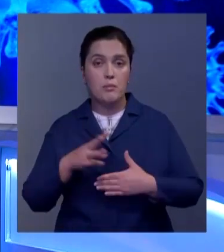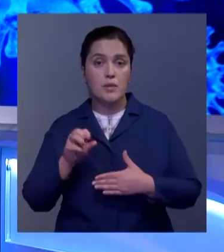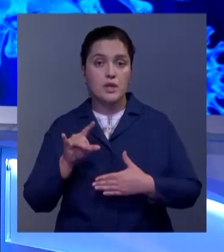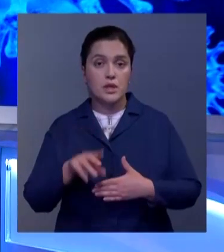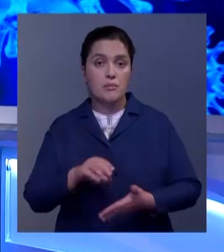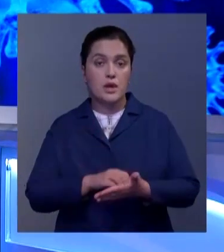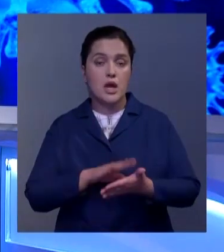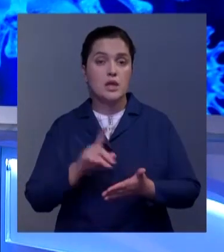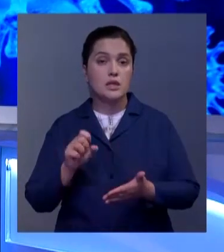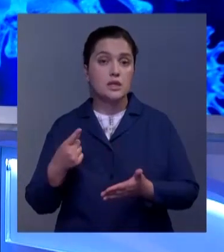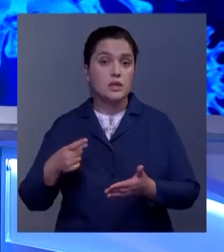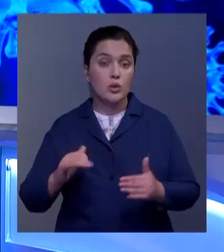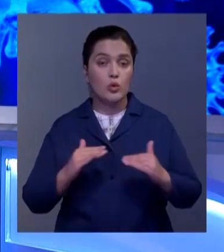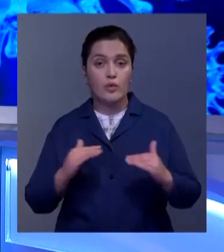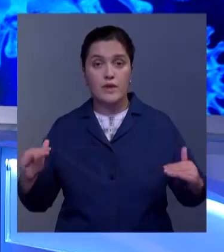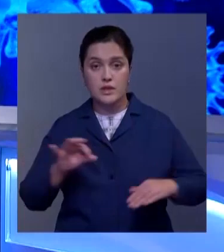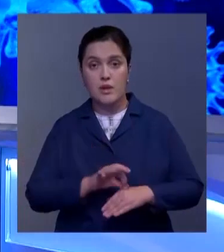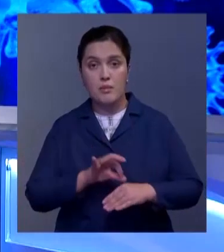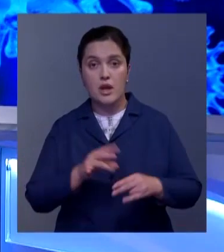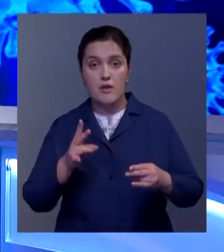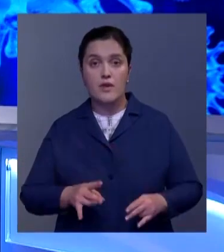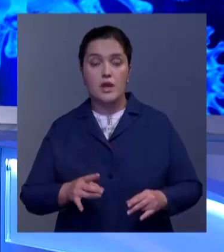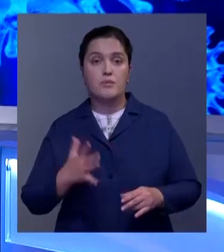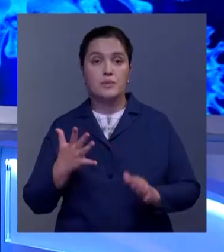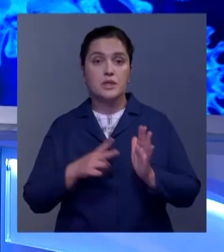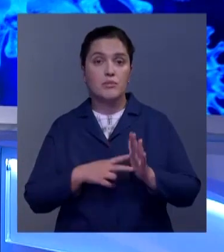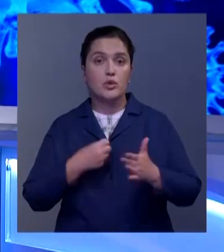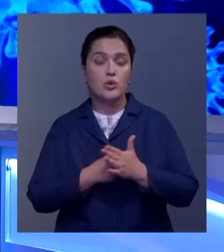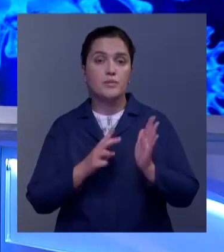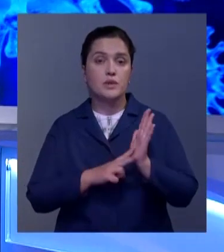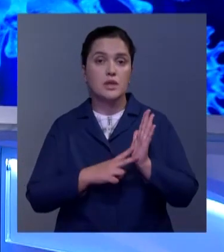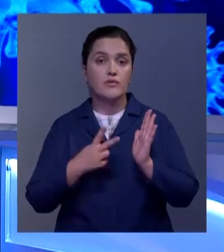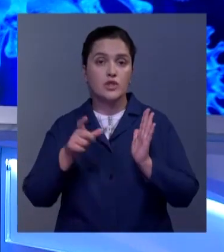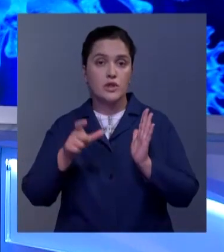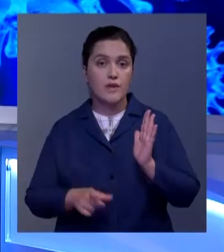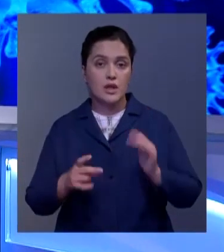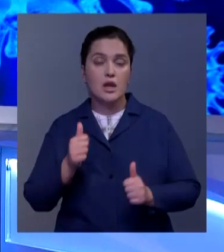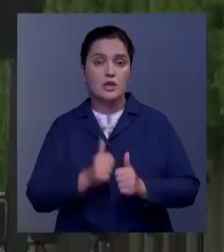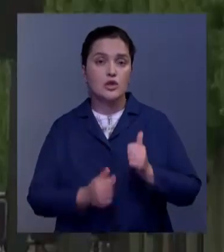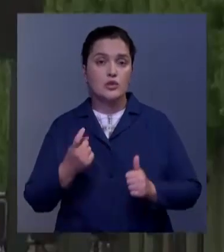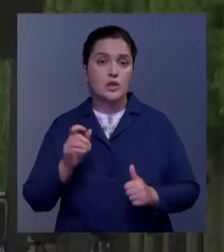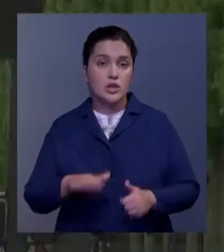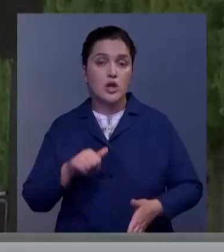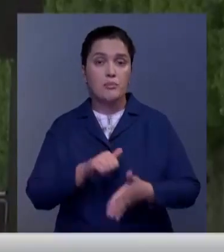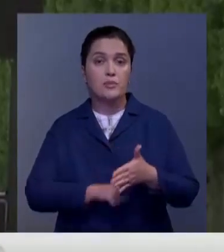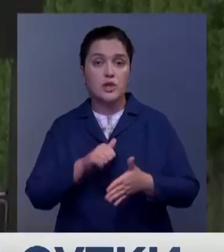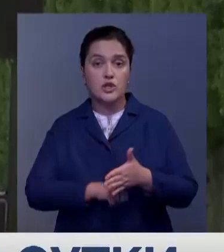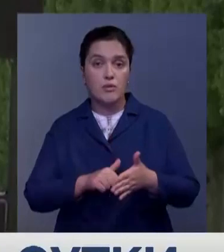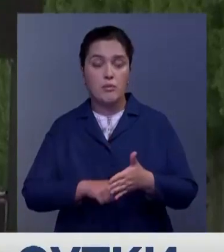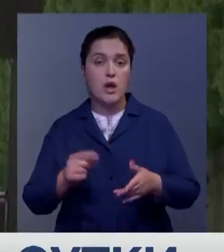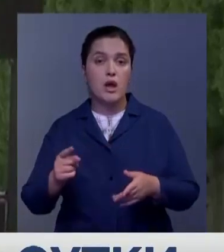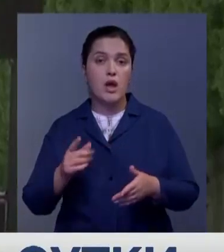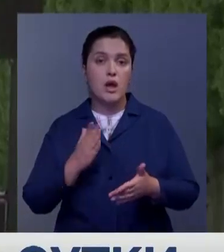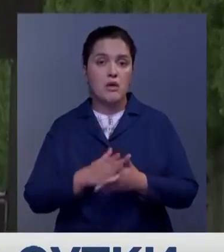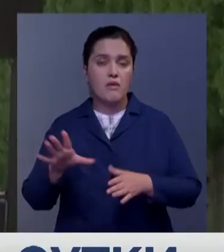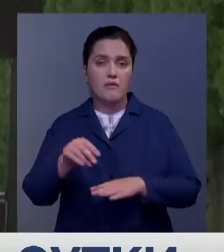к мартовским показателям. За неделю уровень заболеваемости вырос с 57 до 72 человек на каждые 100 тысяч. Причиной